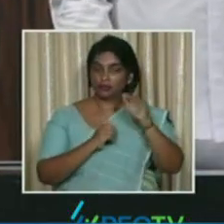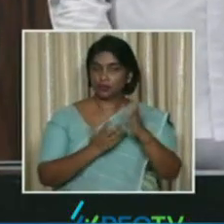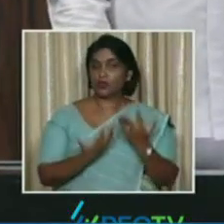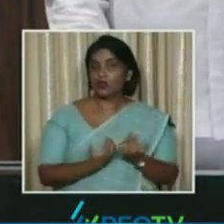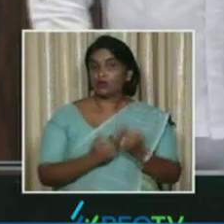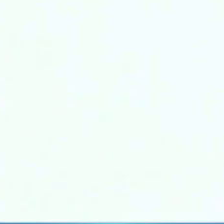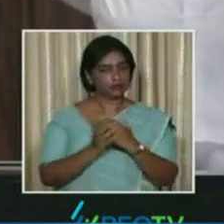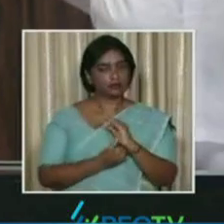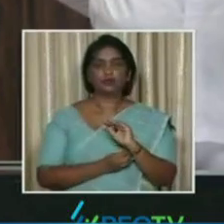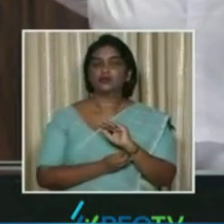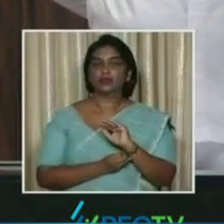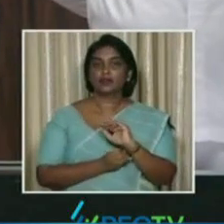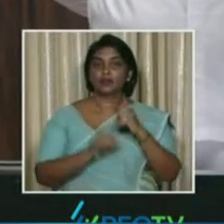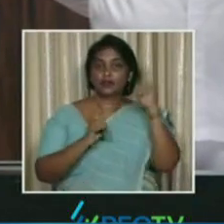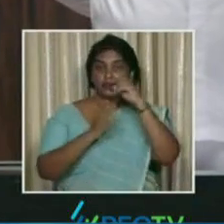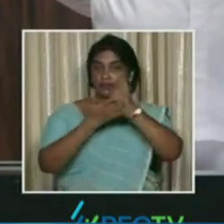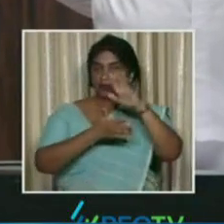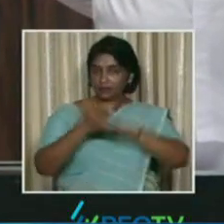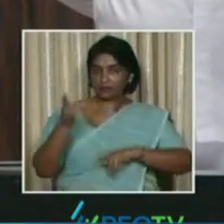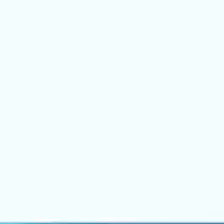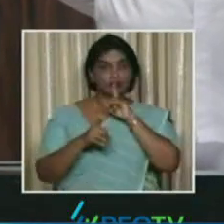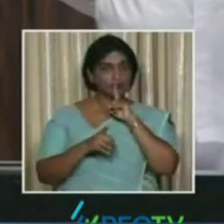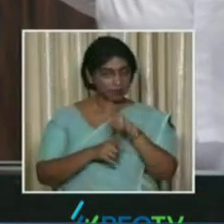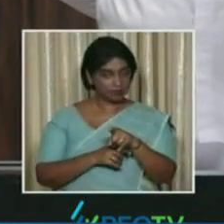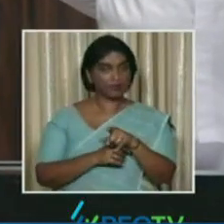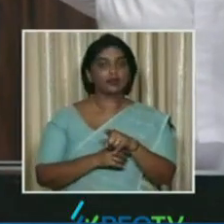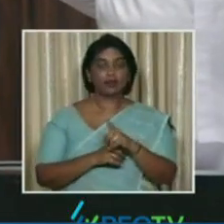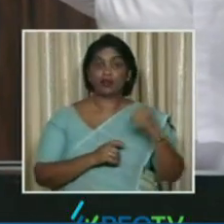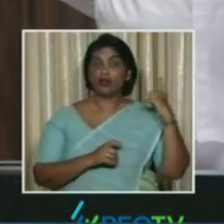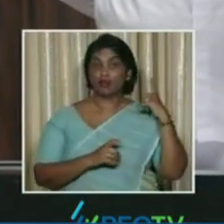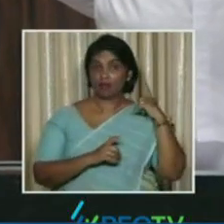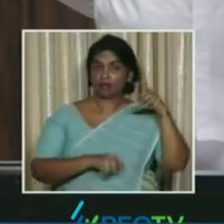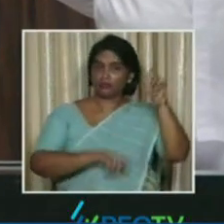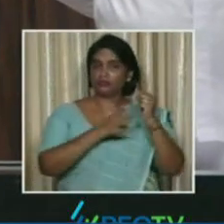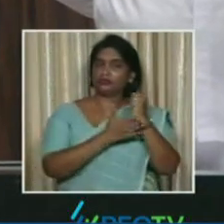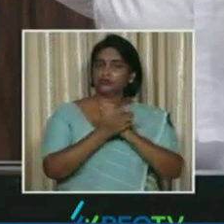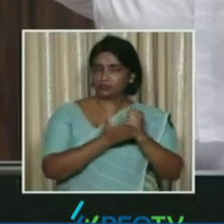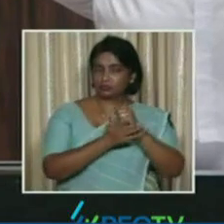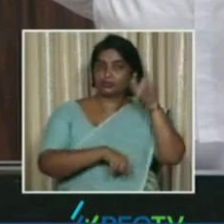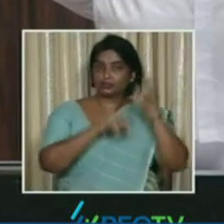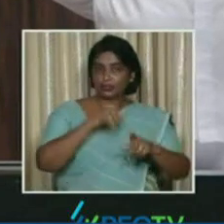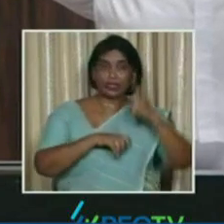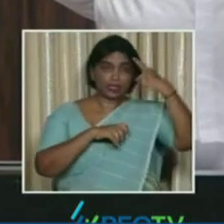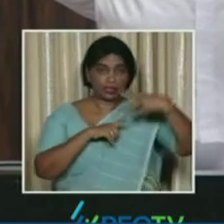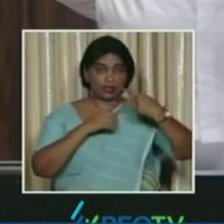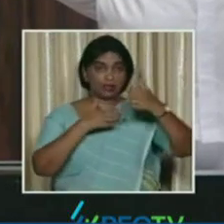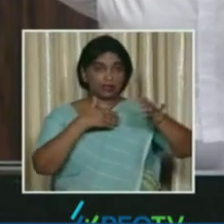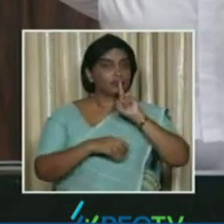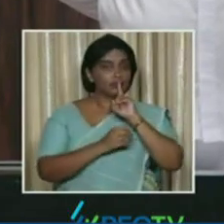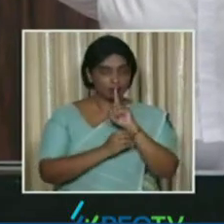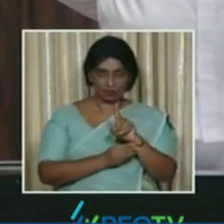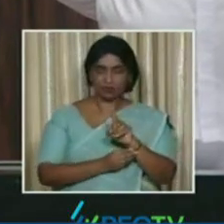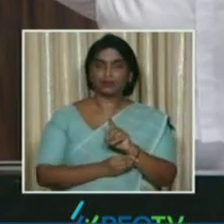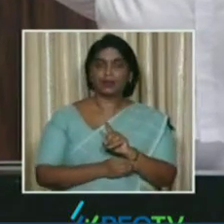Ashita, Sarakila Ganiming, Palamini Upalekane, Nishchayakota Dakvena, Sannad Hamudawala Silum Samajikin, Ehi Devani Upalekane, Nishchayakota